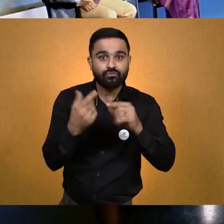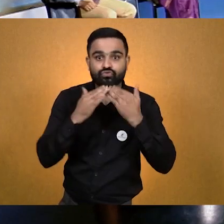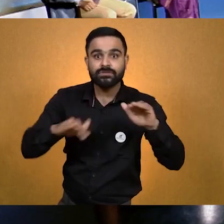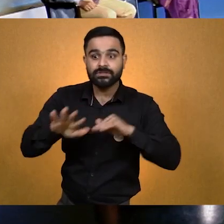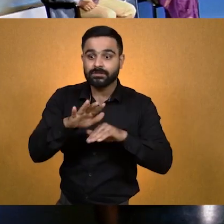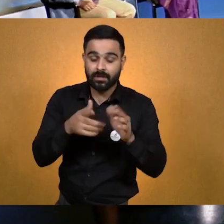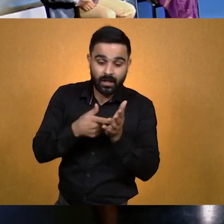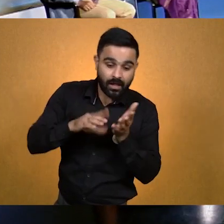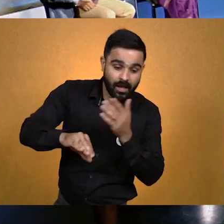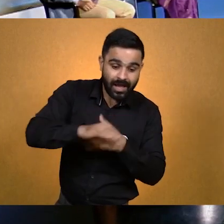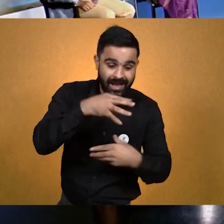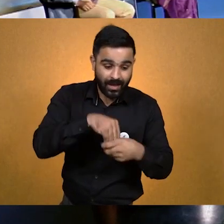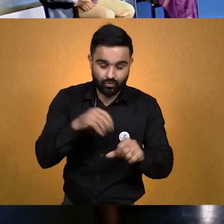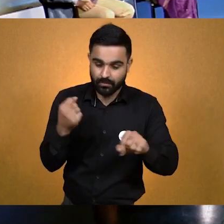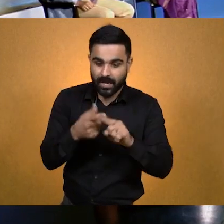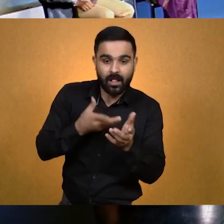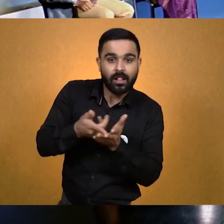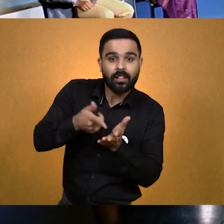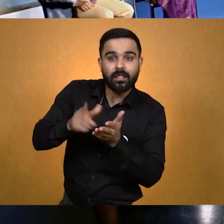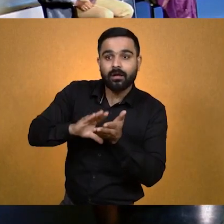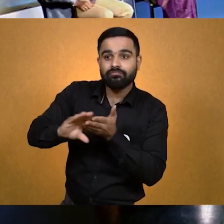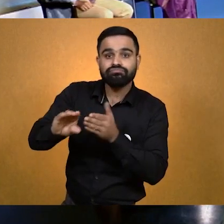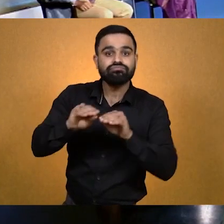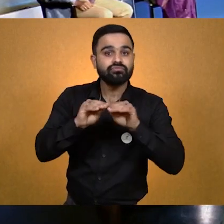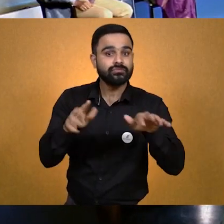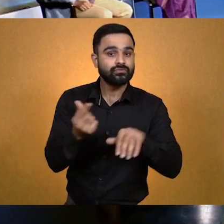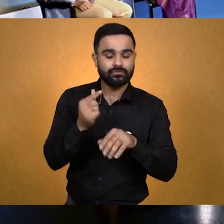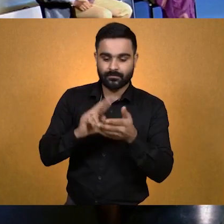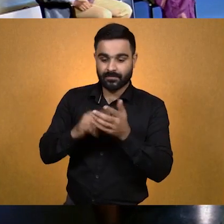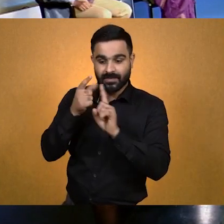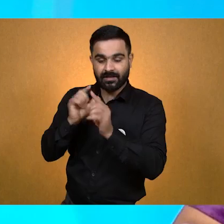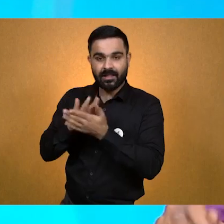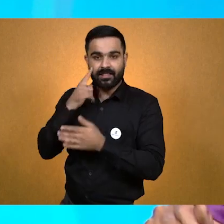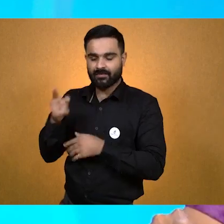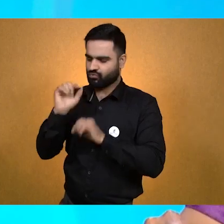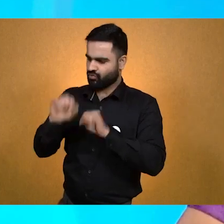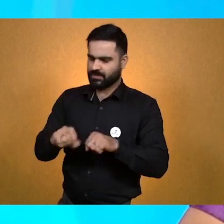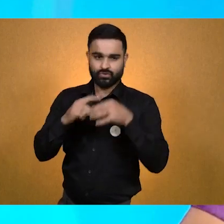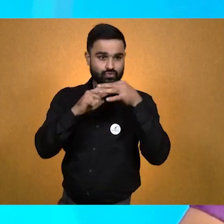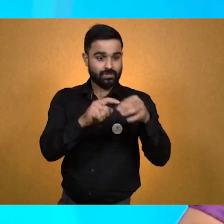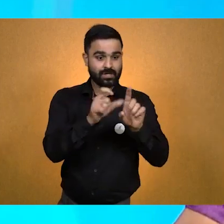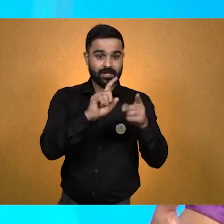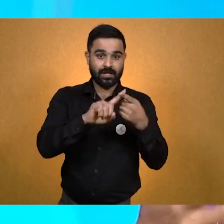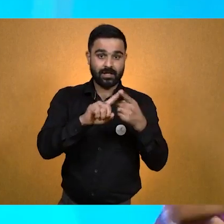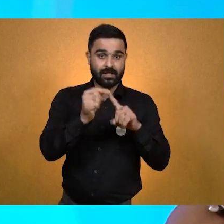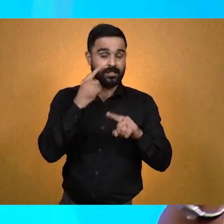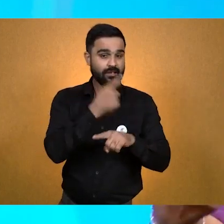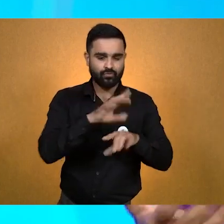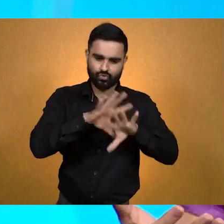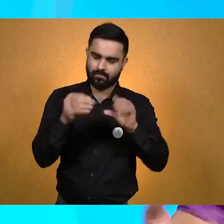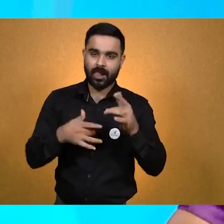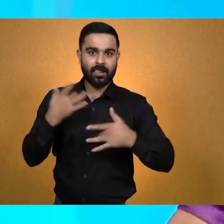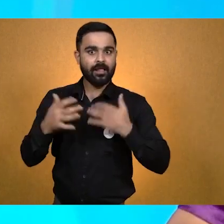the bottom of the pyramid at the grassroots level. Nidhi? बिल्कुल दीप्ति, मेरा सवाल आपसे कि इस ये सब